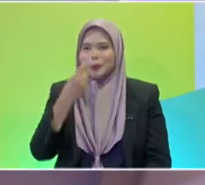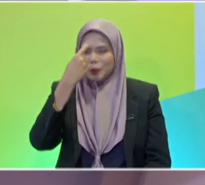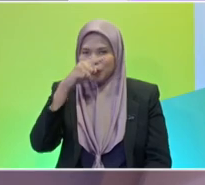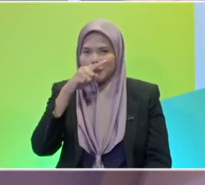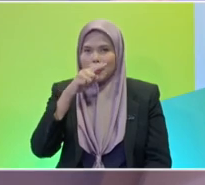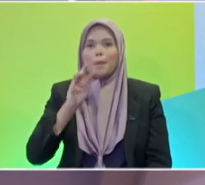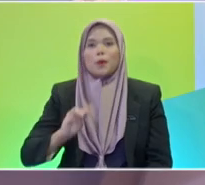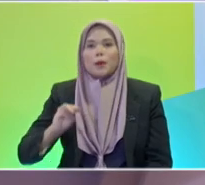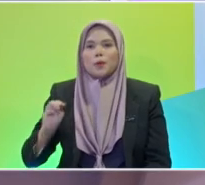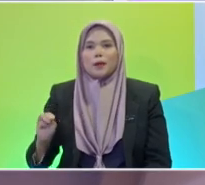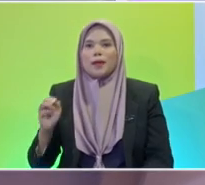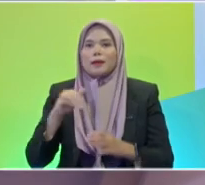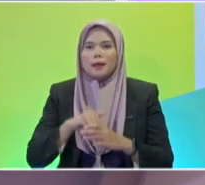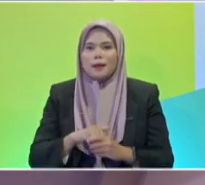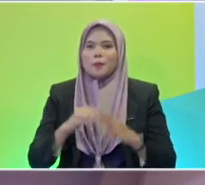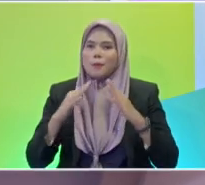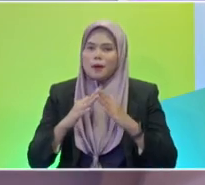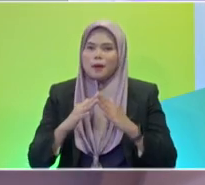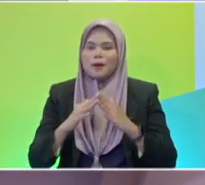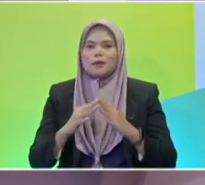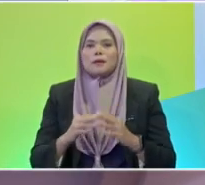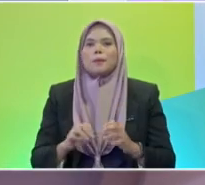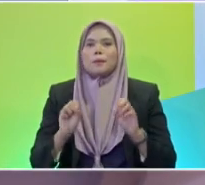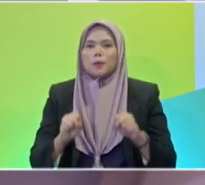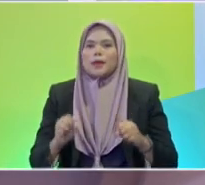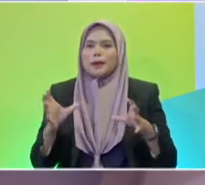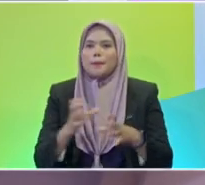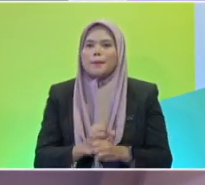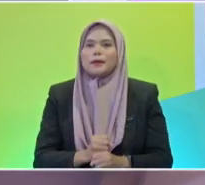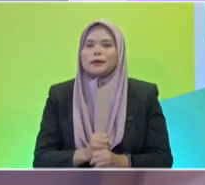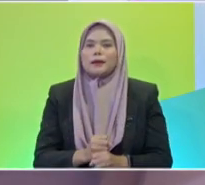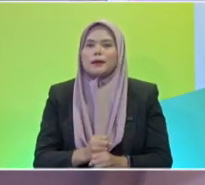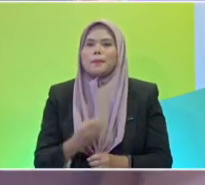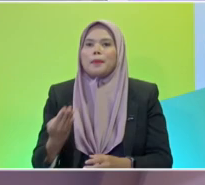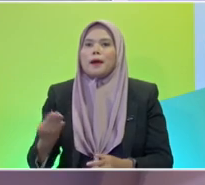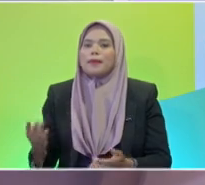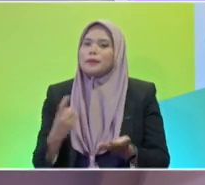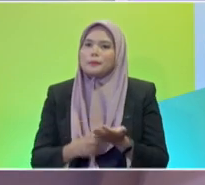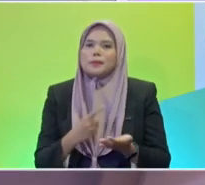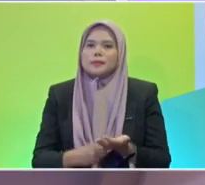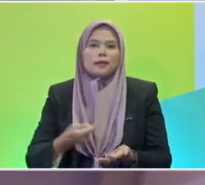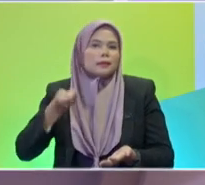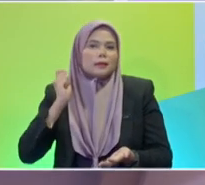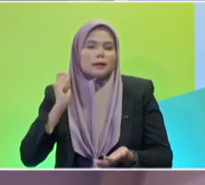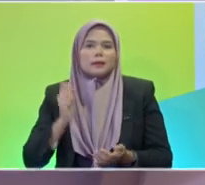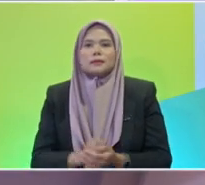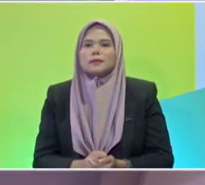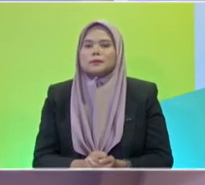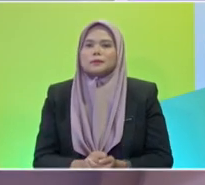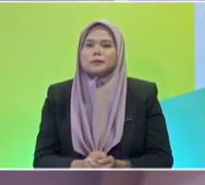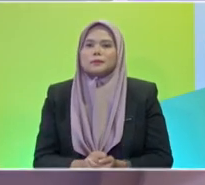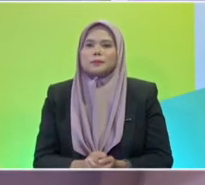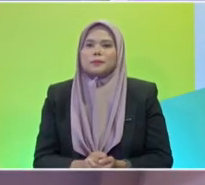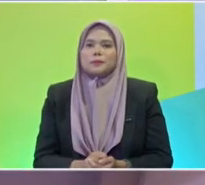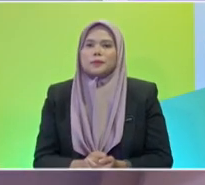studio dan juga di rumah Boleh dapatkan bahan yang kita bincangkan pembelajaran kita pada hari ini boleh kita dapatkan